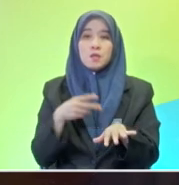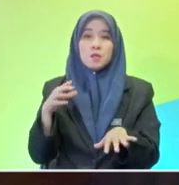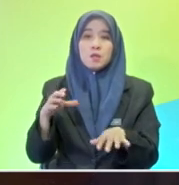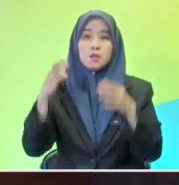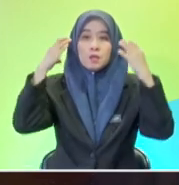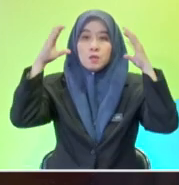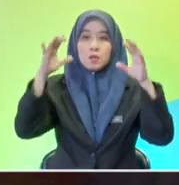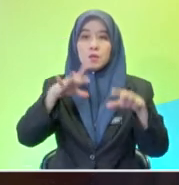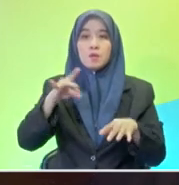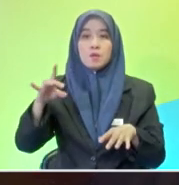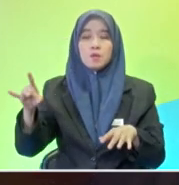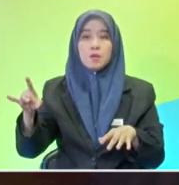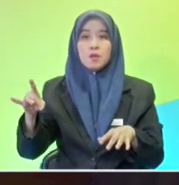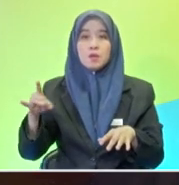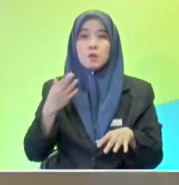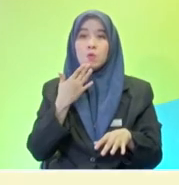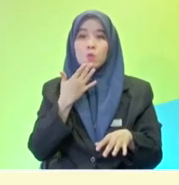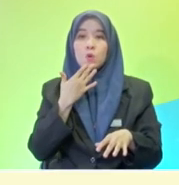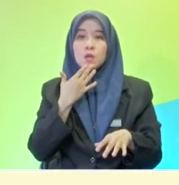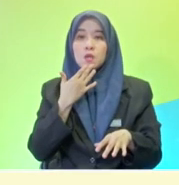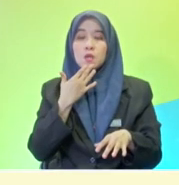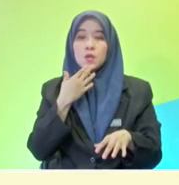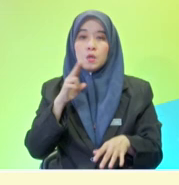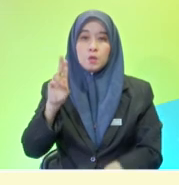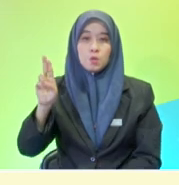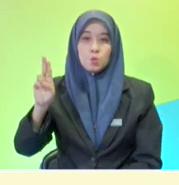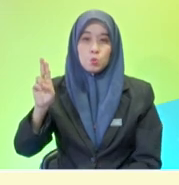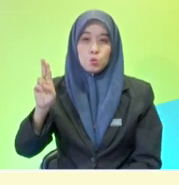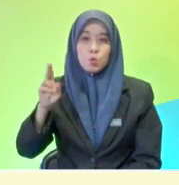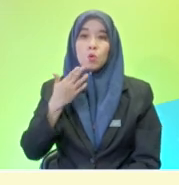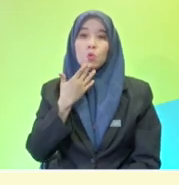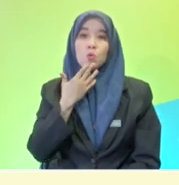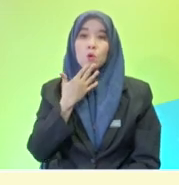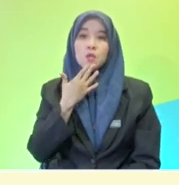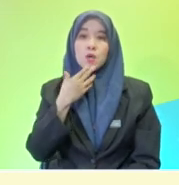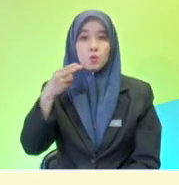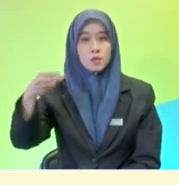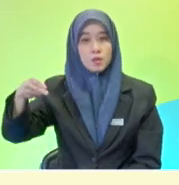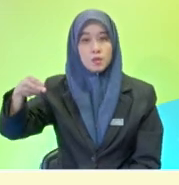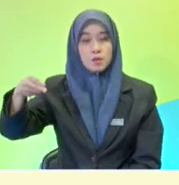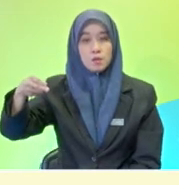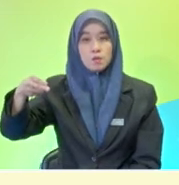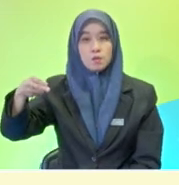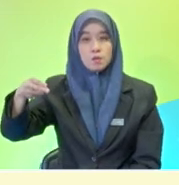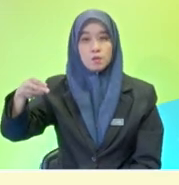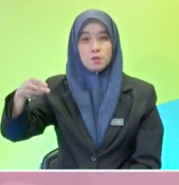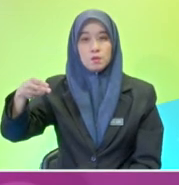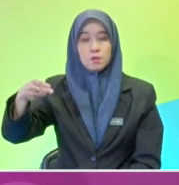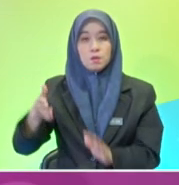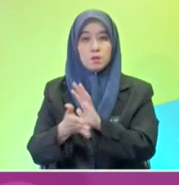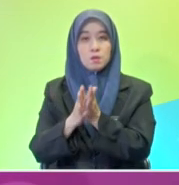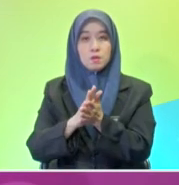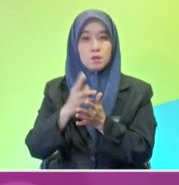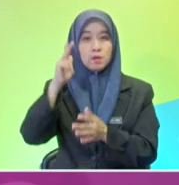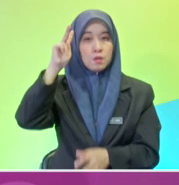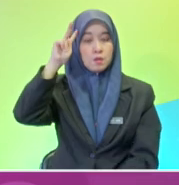warna yang pertama ialah warna unggu dan juga warna hijau Abang kita tengok masu